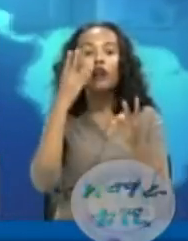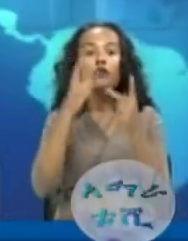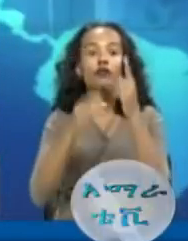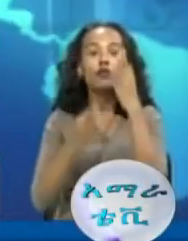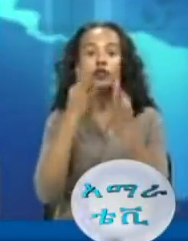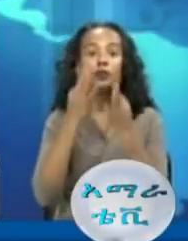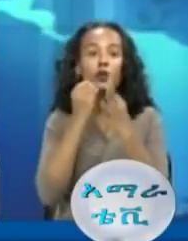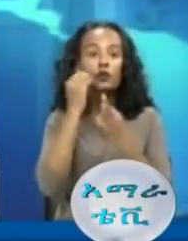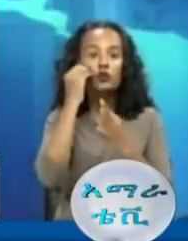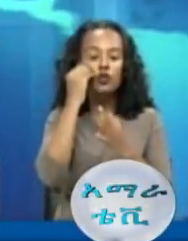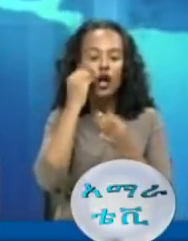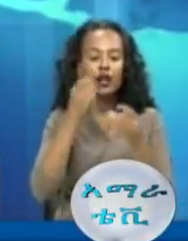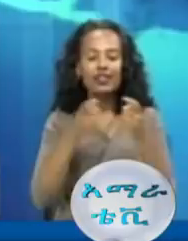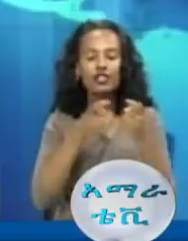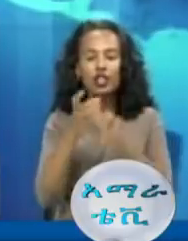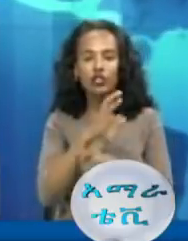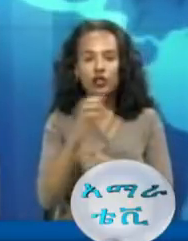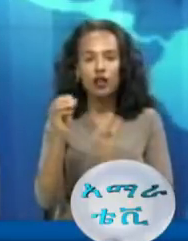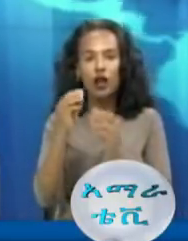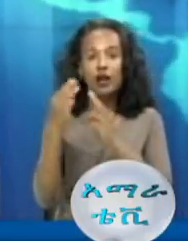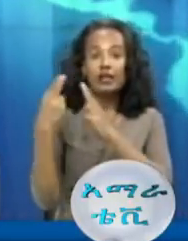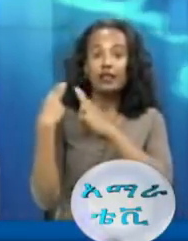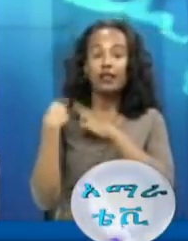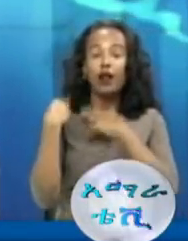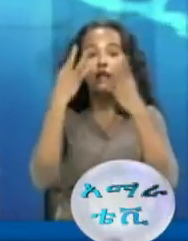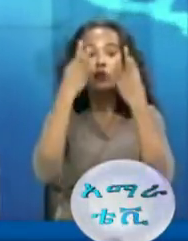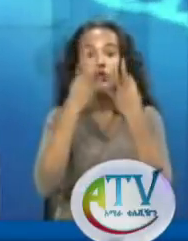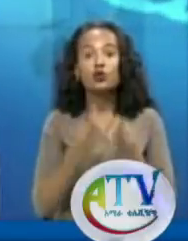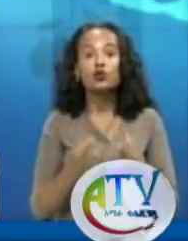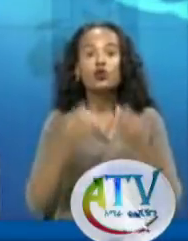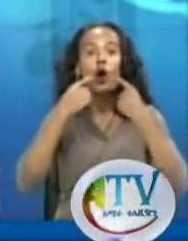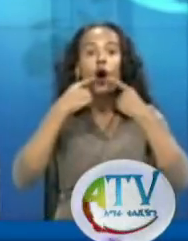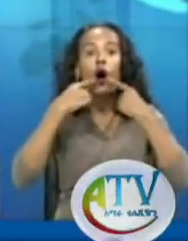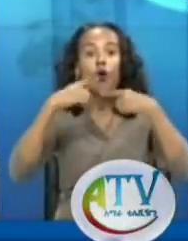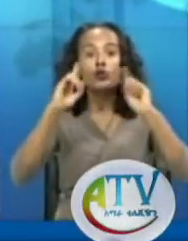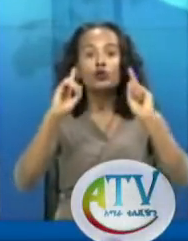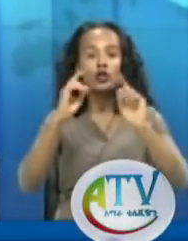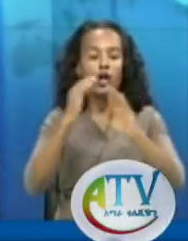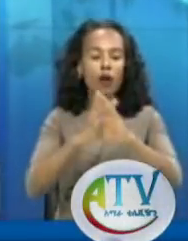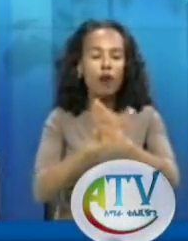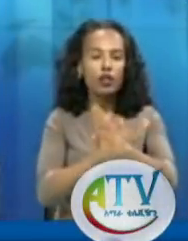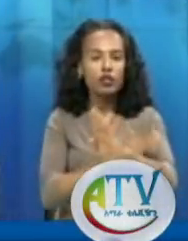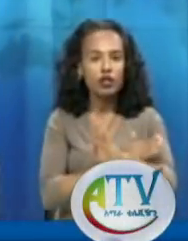ቤቶችን አደረጃጀትና ስልጣን የሚወስኑ አዋጆችን